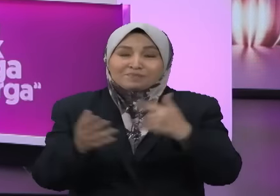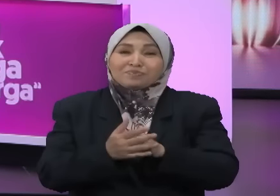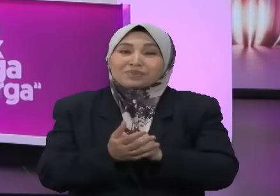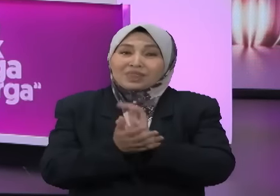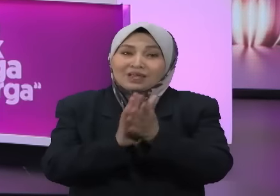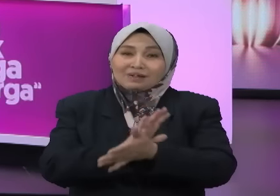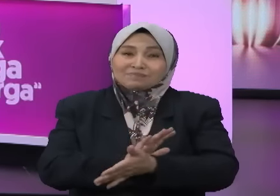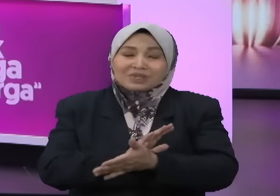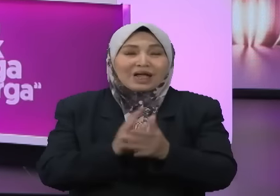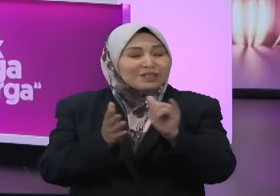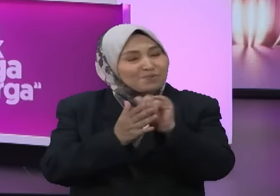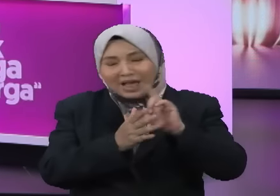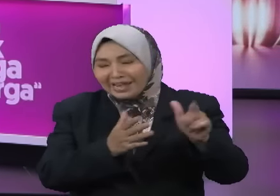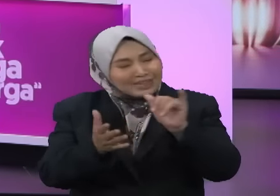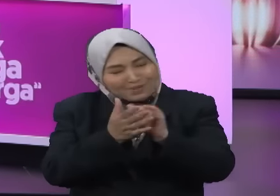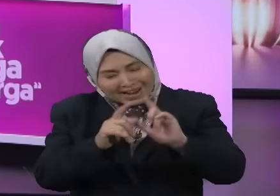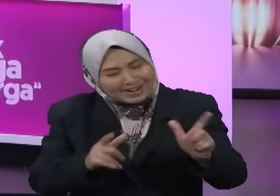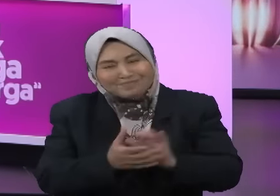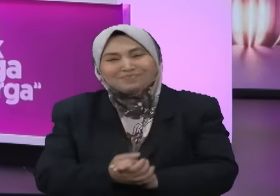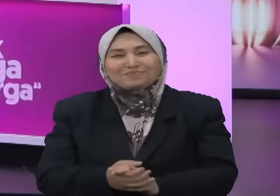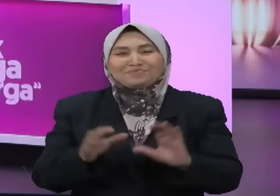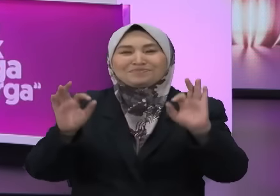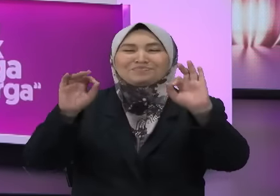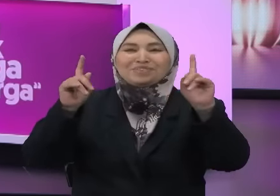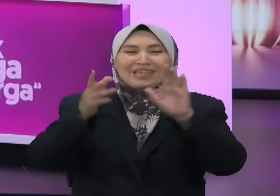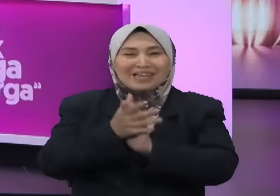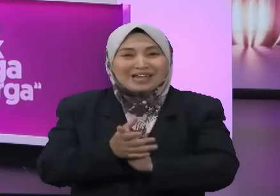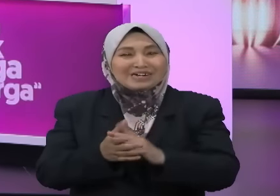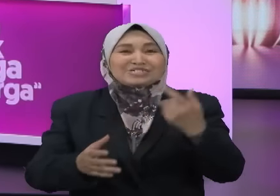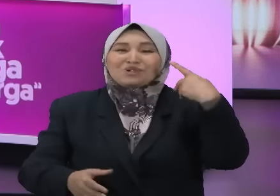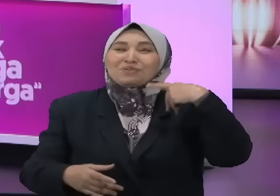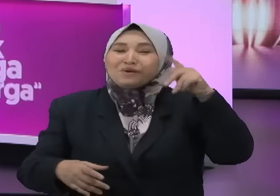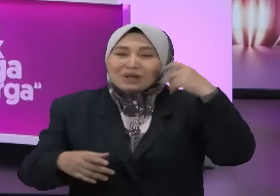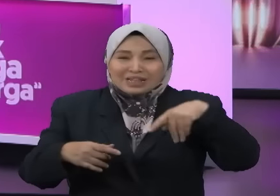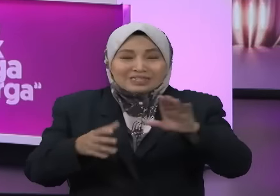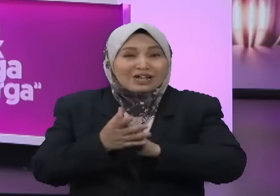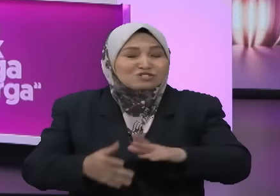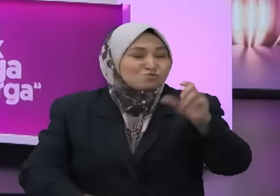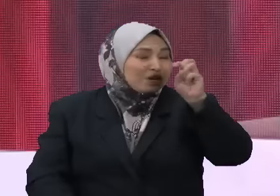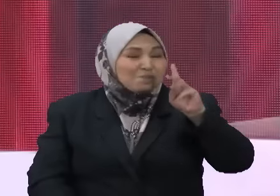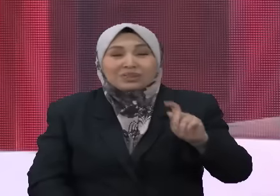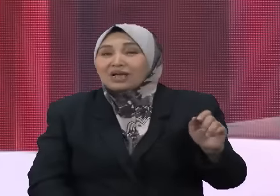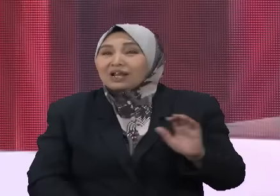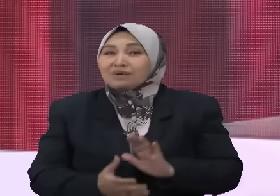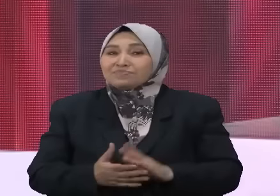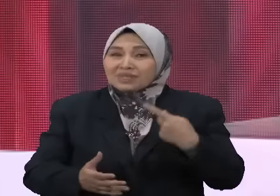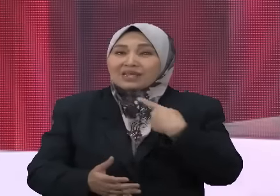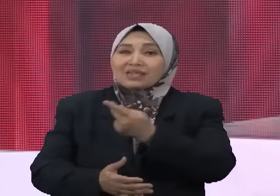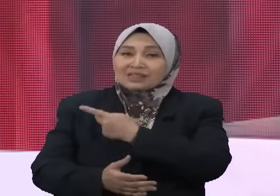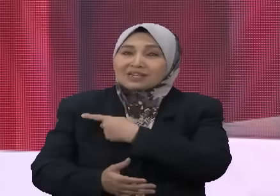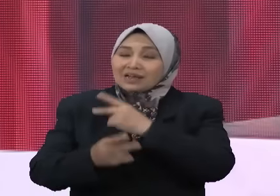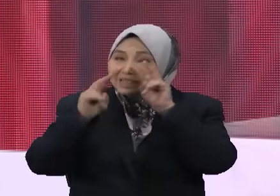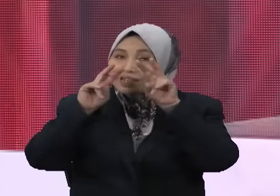satu yang tulah yang Tuah okey tuan-tuan dan puan-puan yang dirahmati Allah Subhanahu waala kita